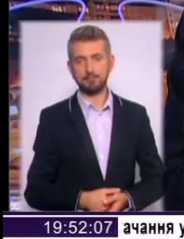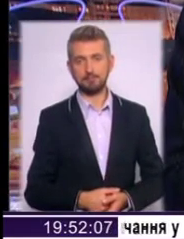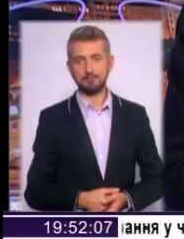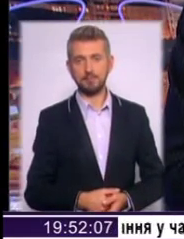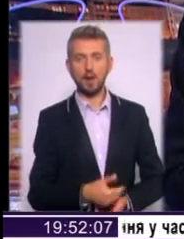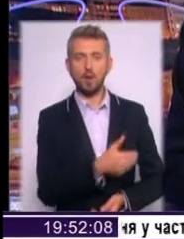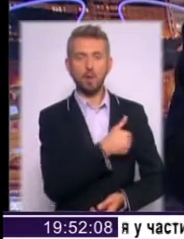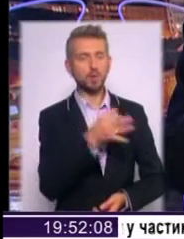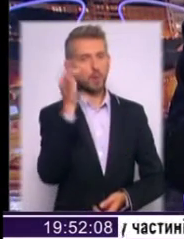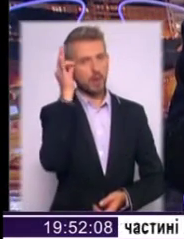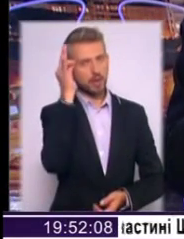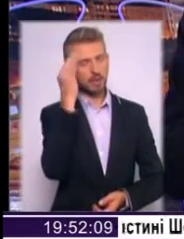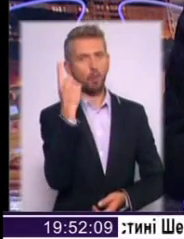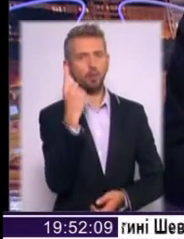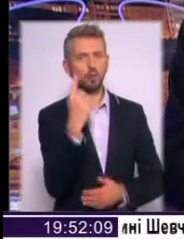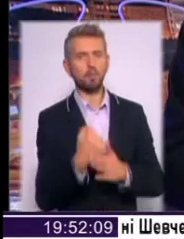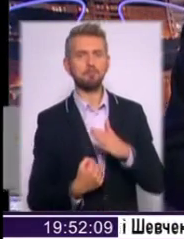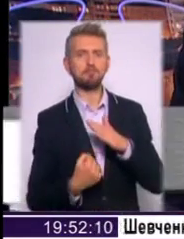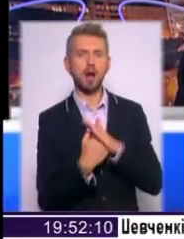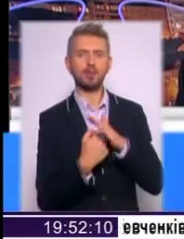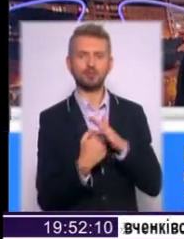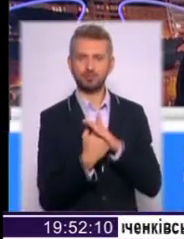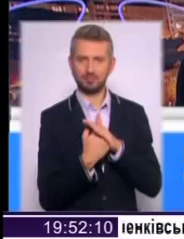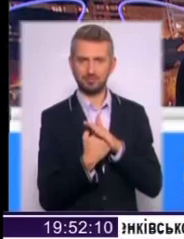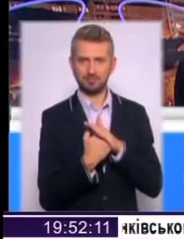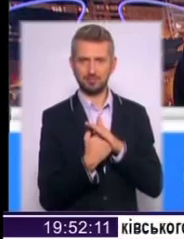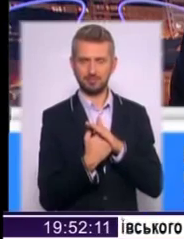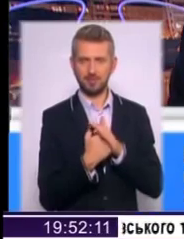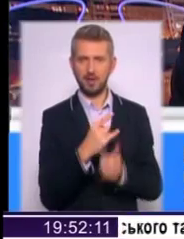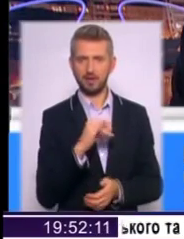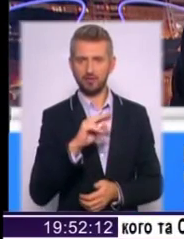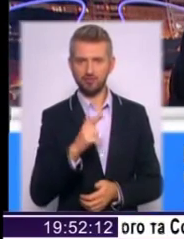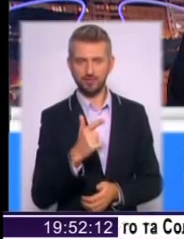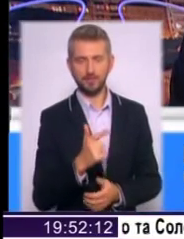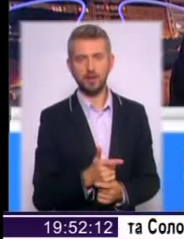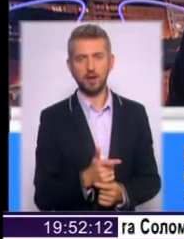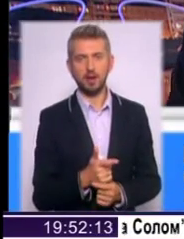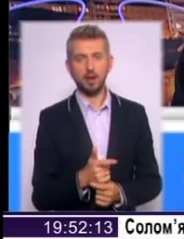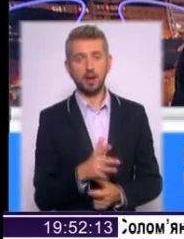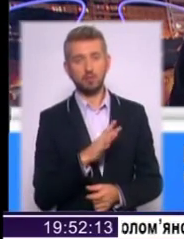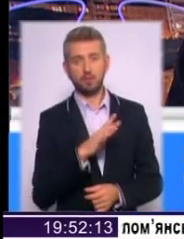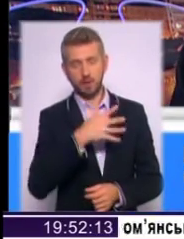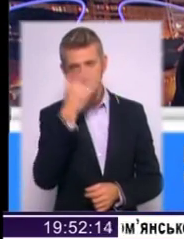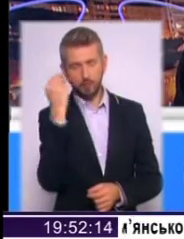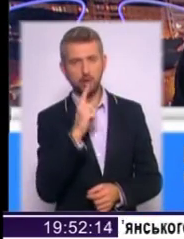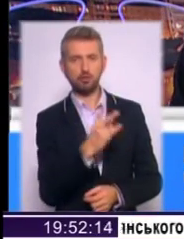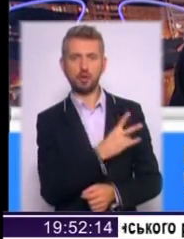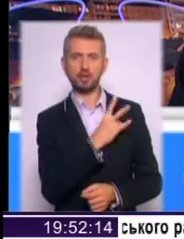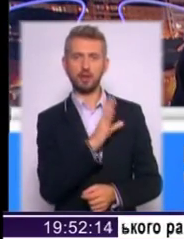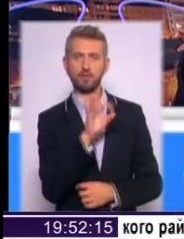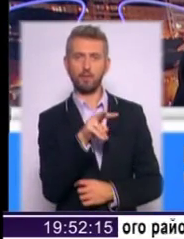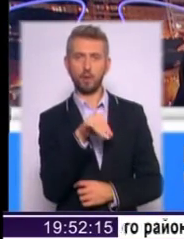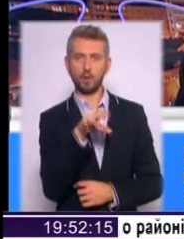Хочу нагадати одну базову річ, яку в нас часом в тому. Може, забувають, що князь